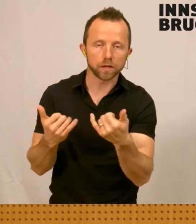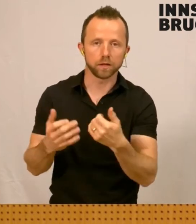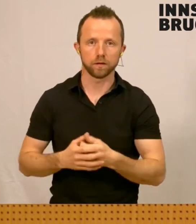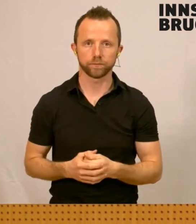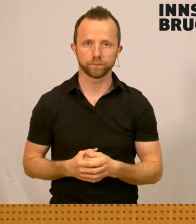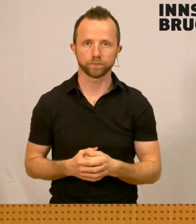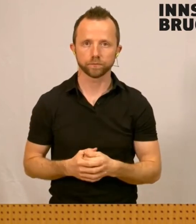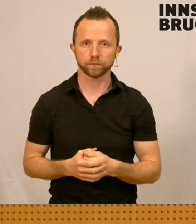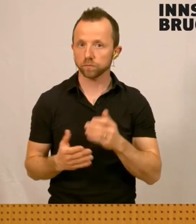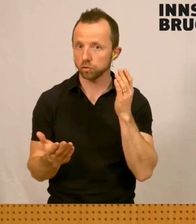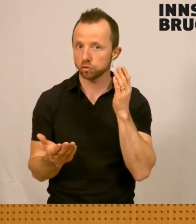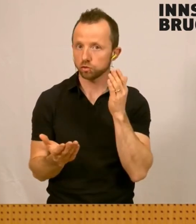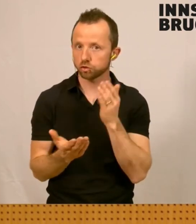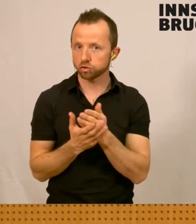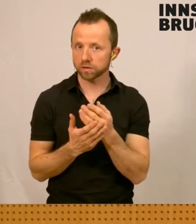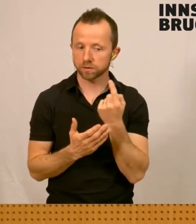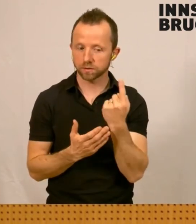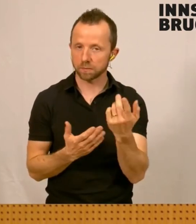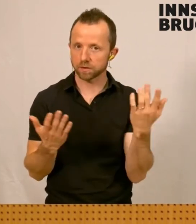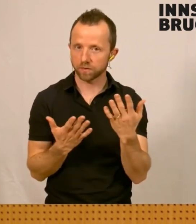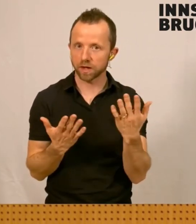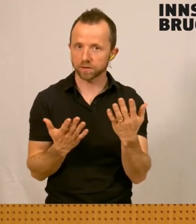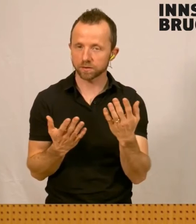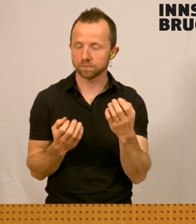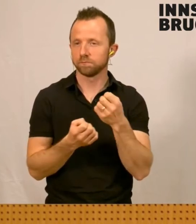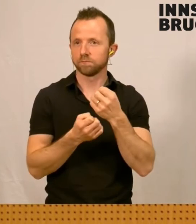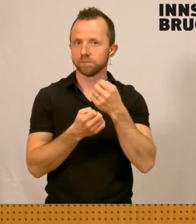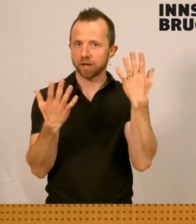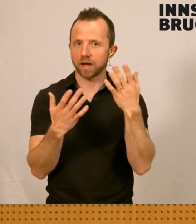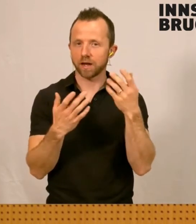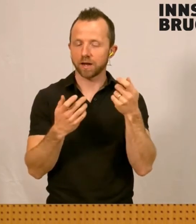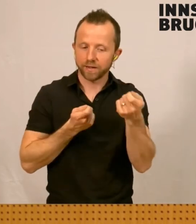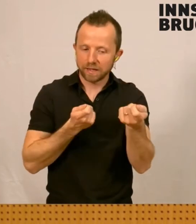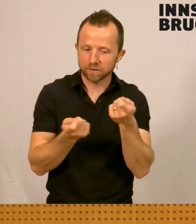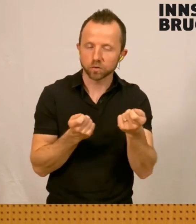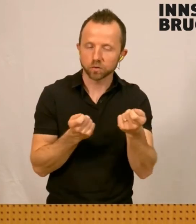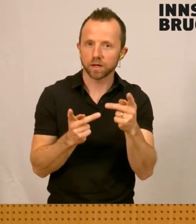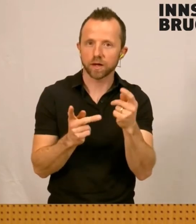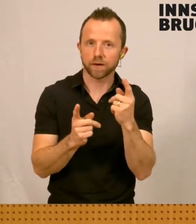die Stadt kommt selbstverständlich und verlässlich ihren Investitionen nach.